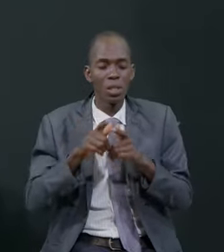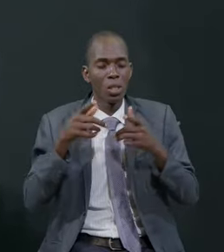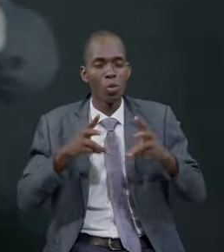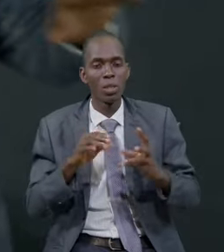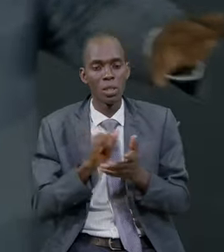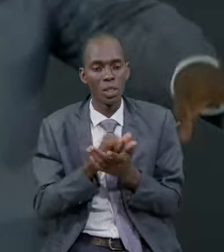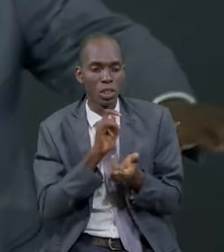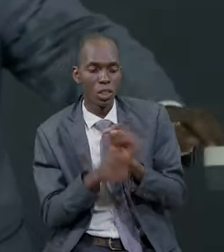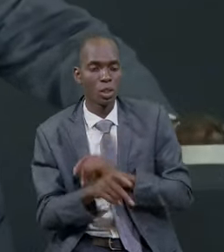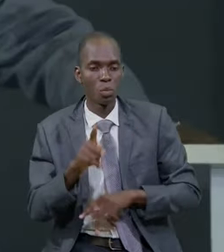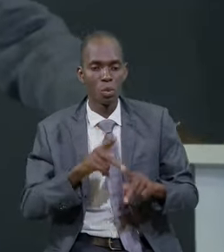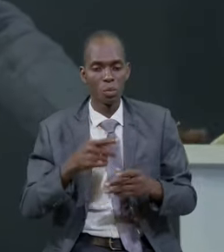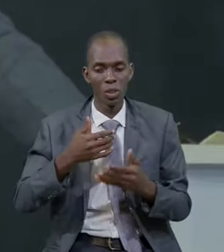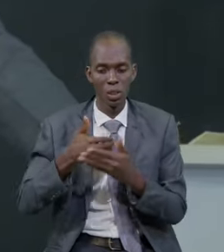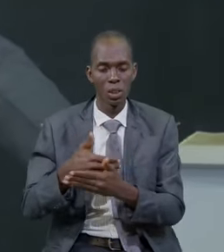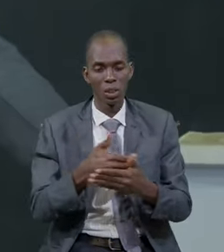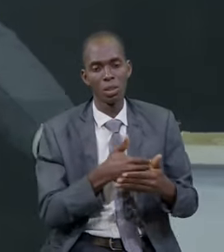de lui. Le T